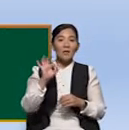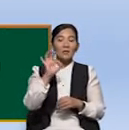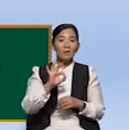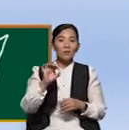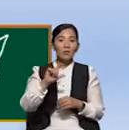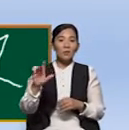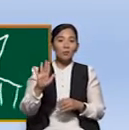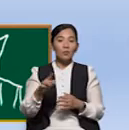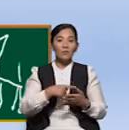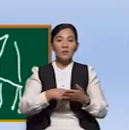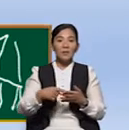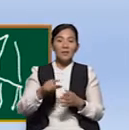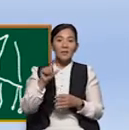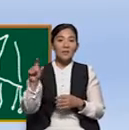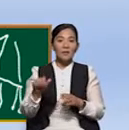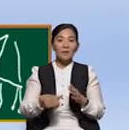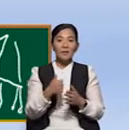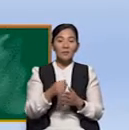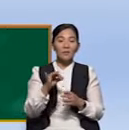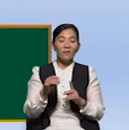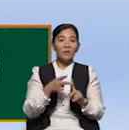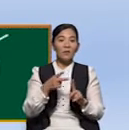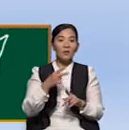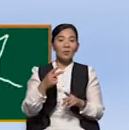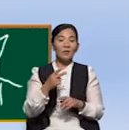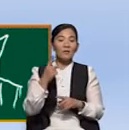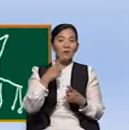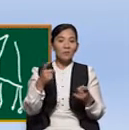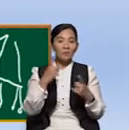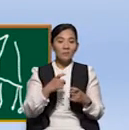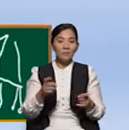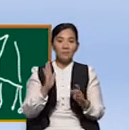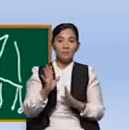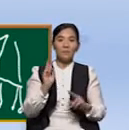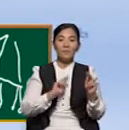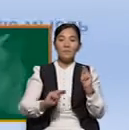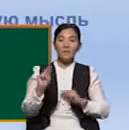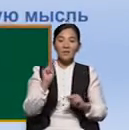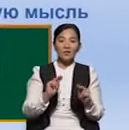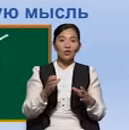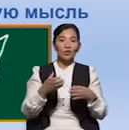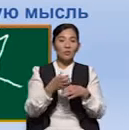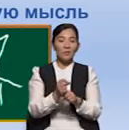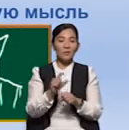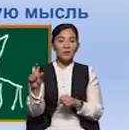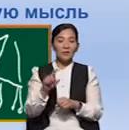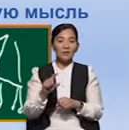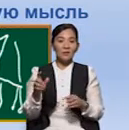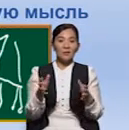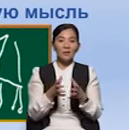будем учиться выделять в тексте главную и второстепенную информацию, будем учиться сжимать